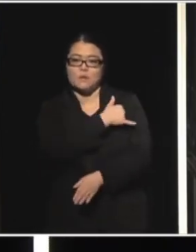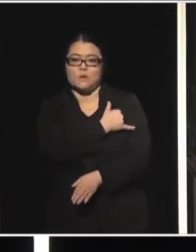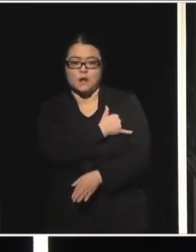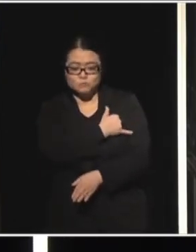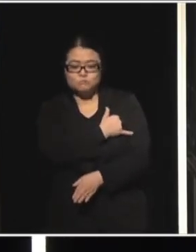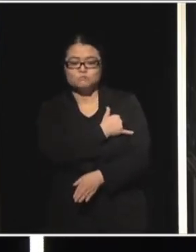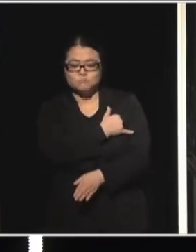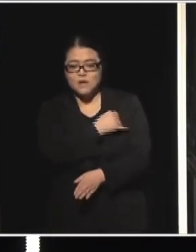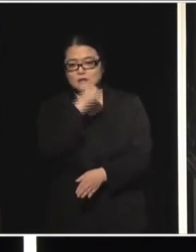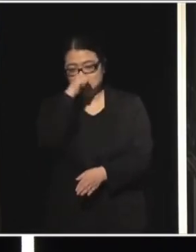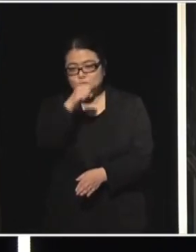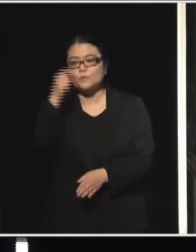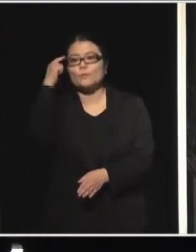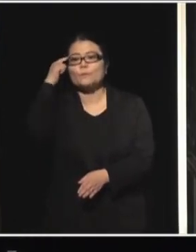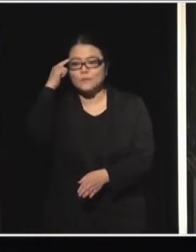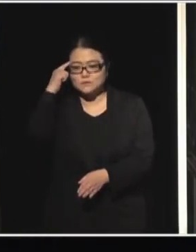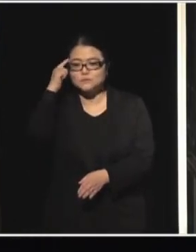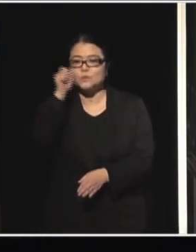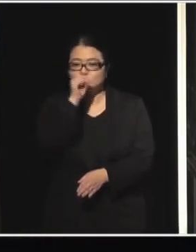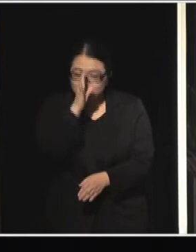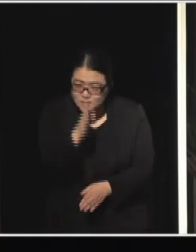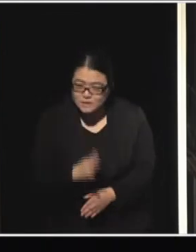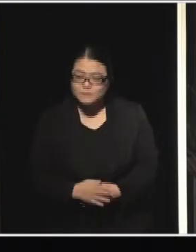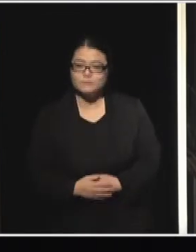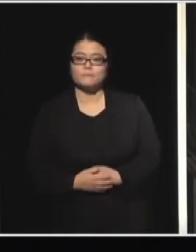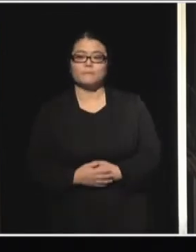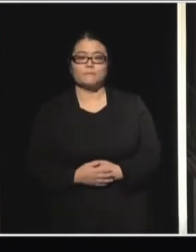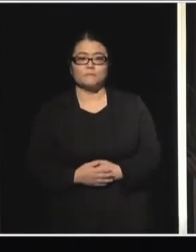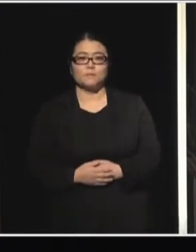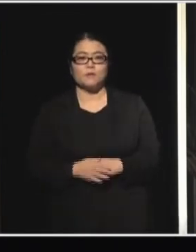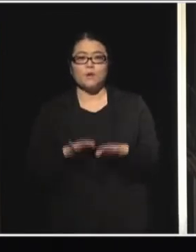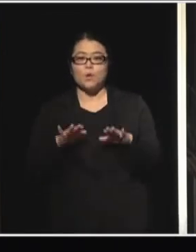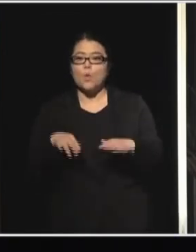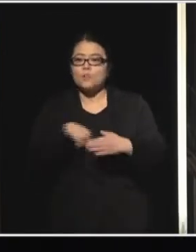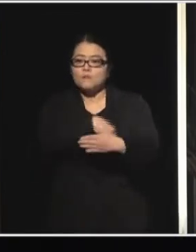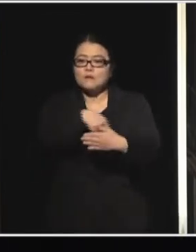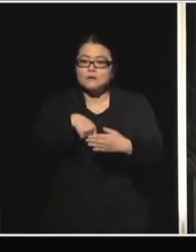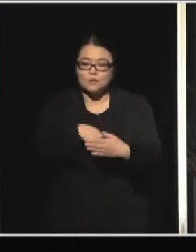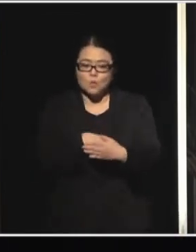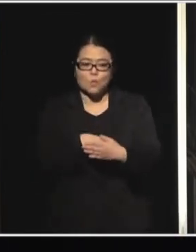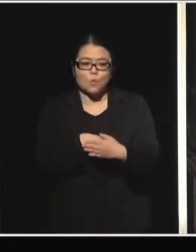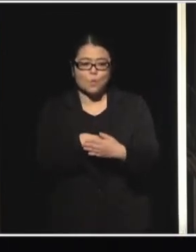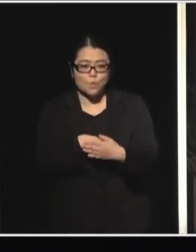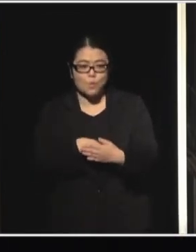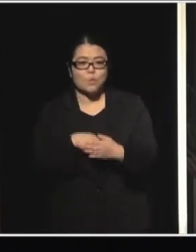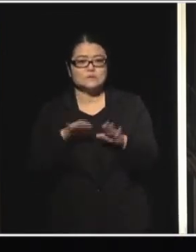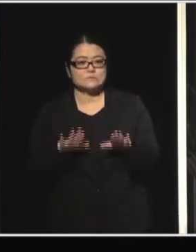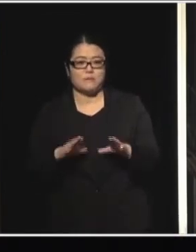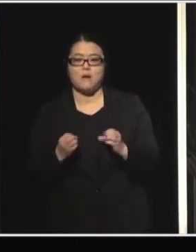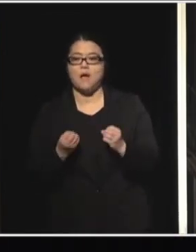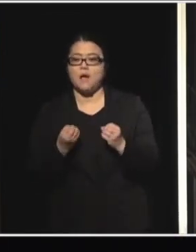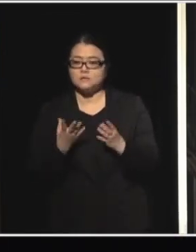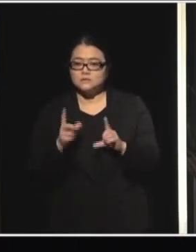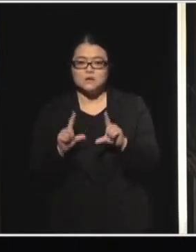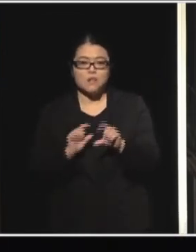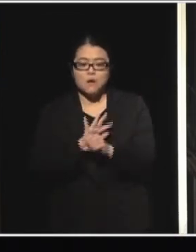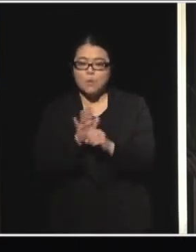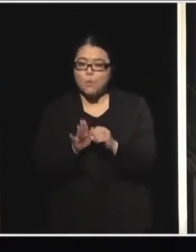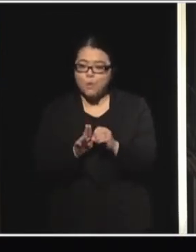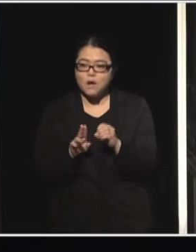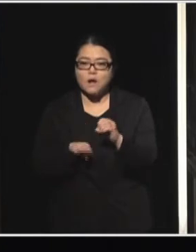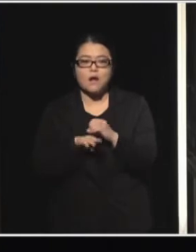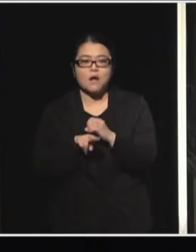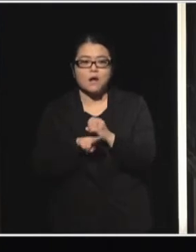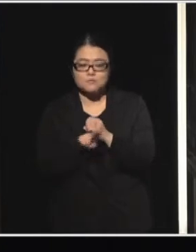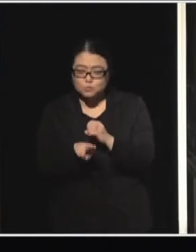します本日の内容ですけども芯がとこんな幹線が by 結んだ感じになっているのかがんとは関係はどうなるか